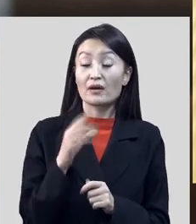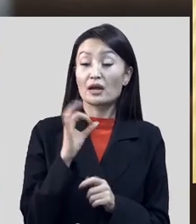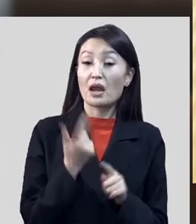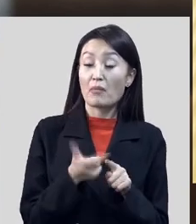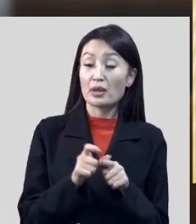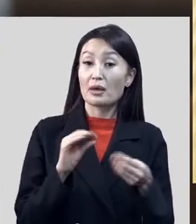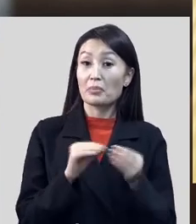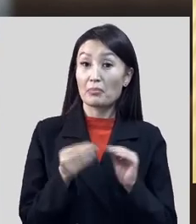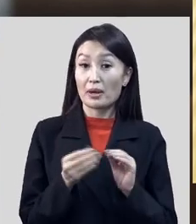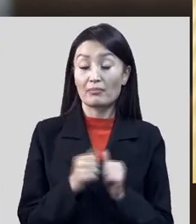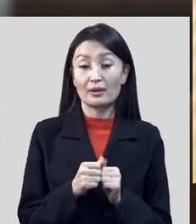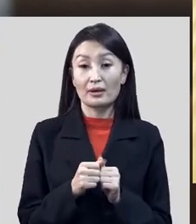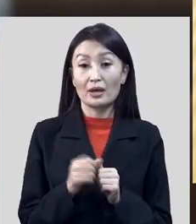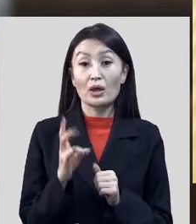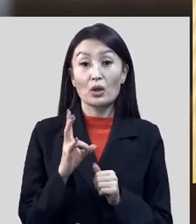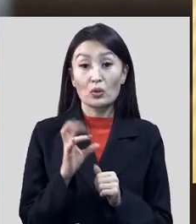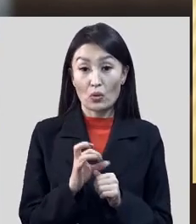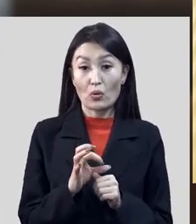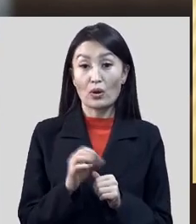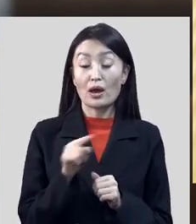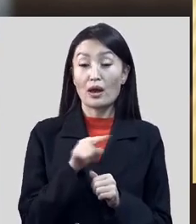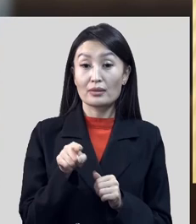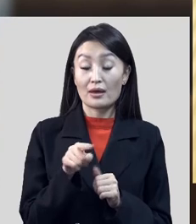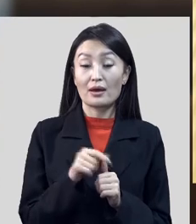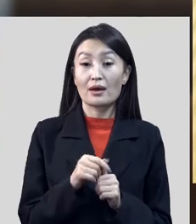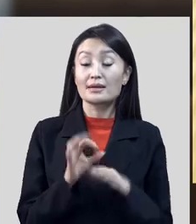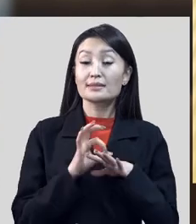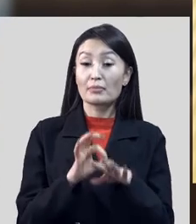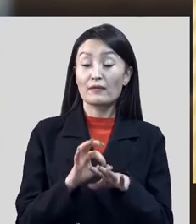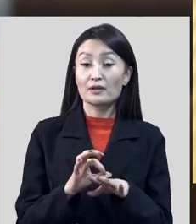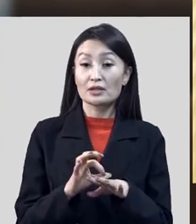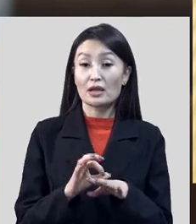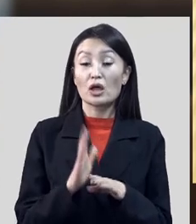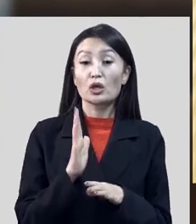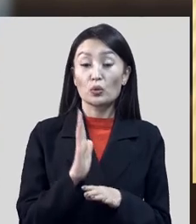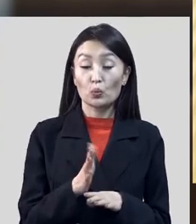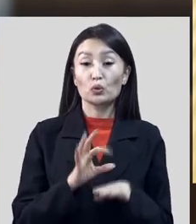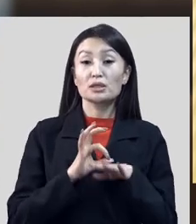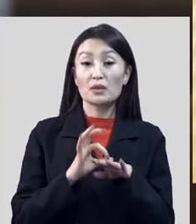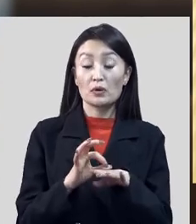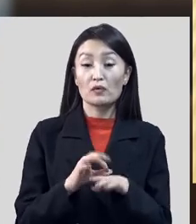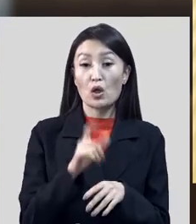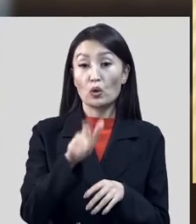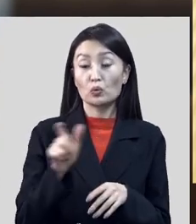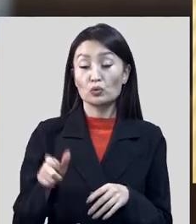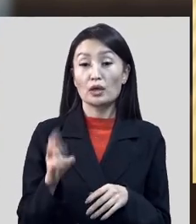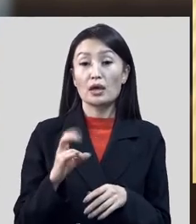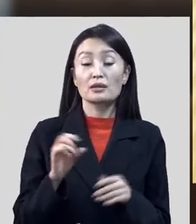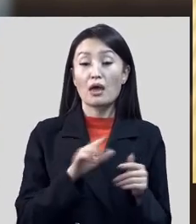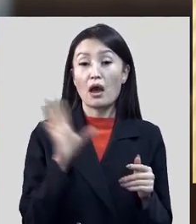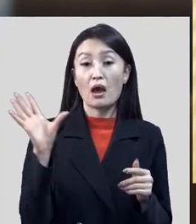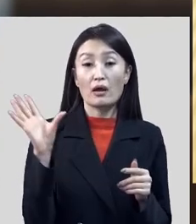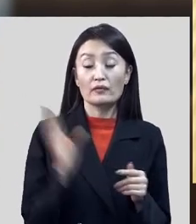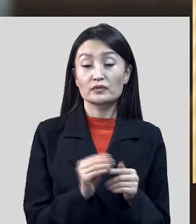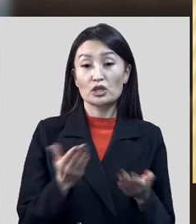проблеме но ведь она сопровождала и будет сопровождать людей на протяжении